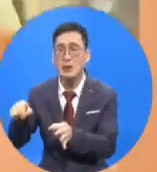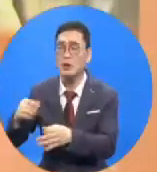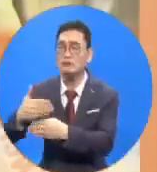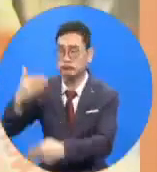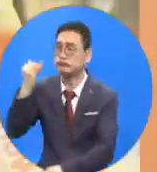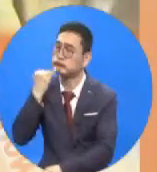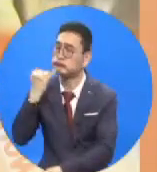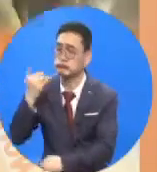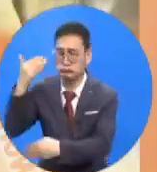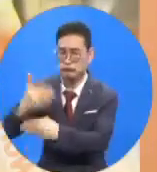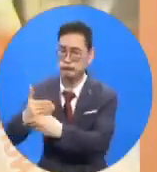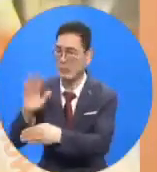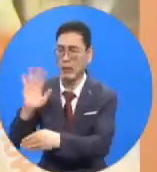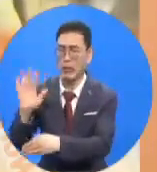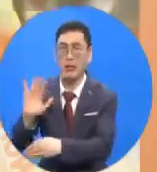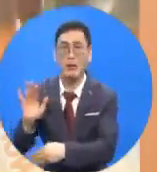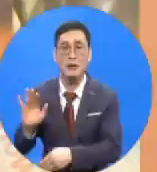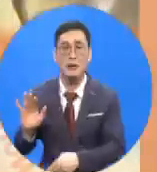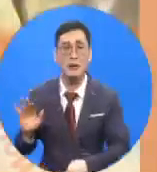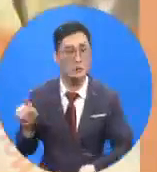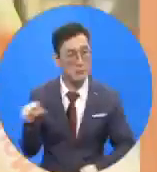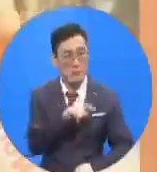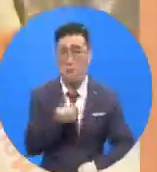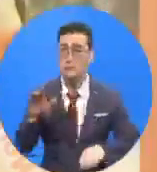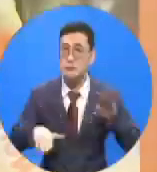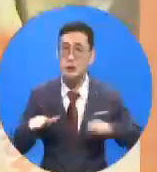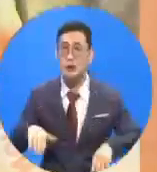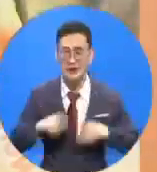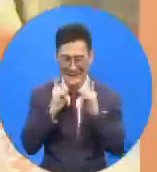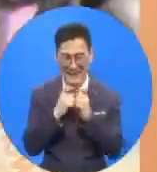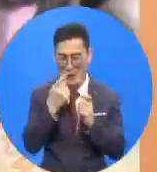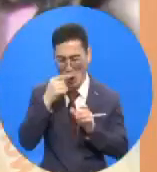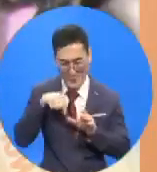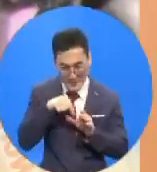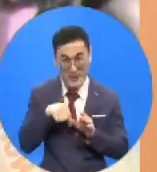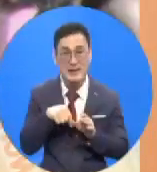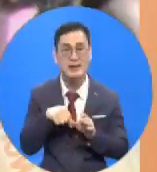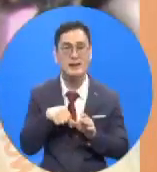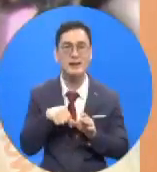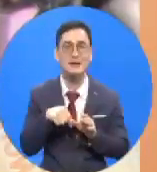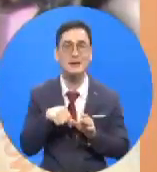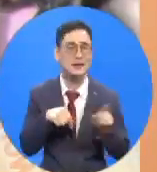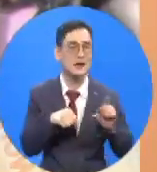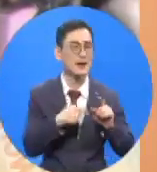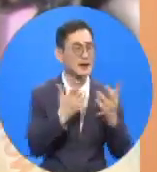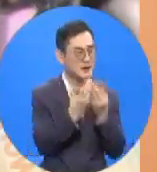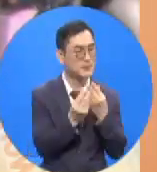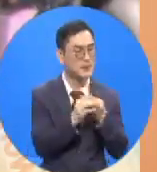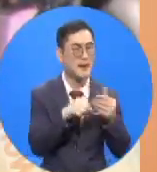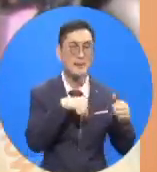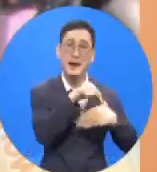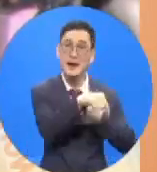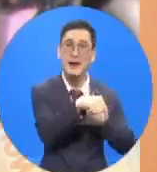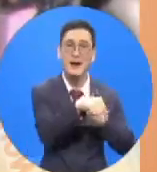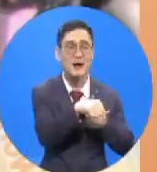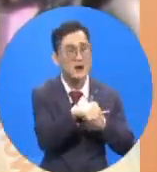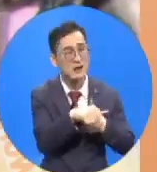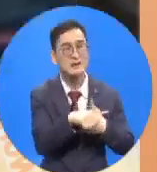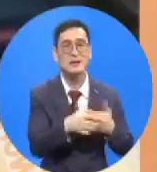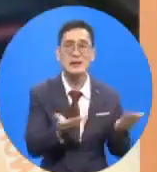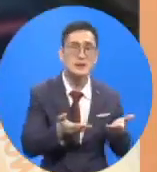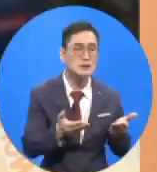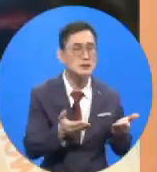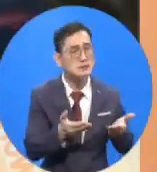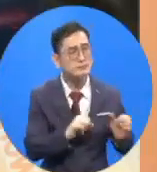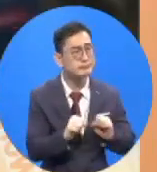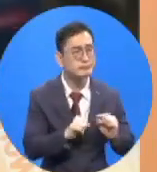실질적으로 예를 들어서 요즘은 뭐 그리 댄서 라든지 또 거리에서 시간을 보내신 분들 같은 경우에 그 중간에 쉴 수 있는 공간이 필요